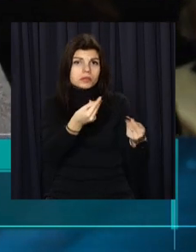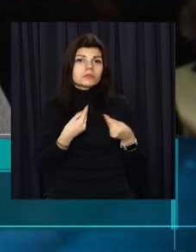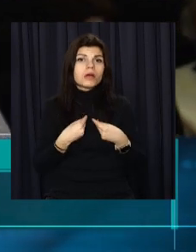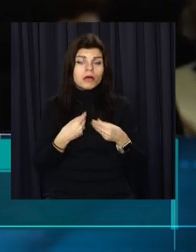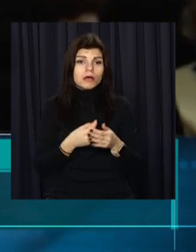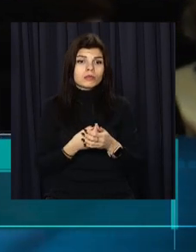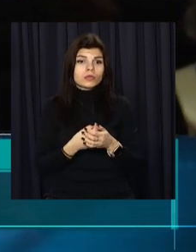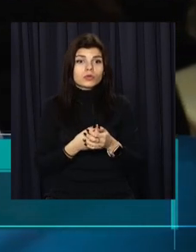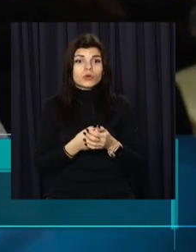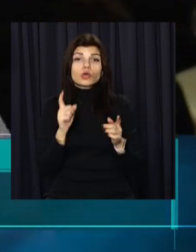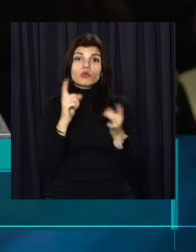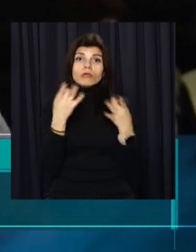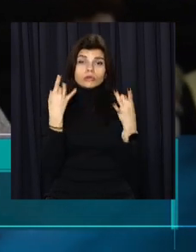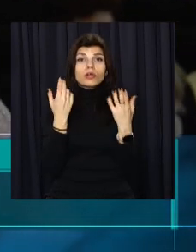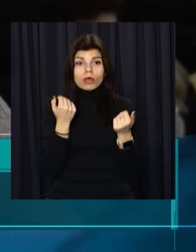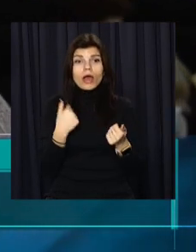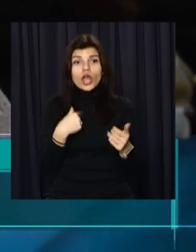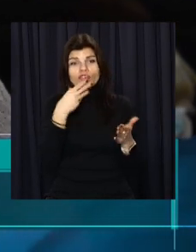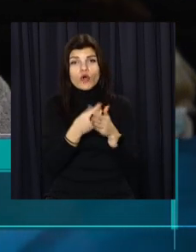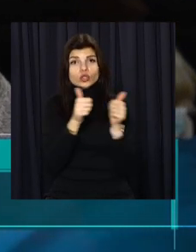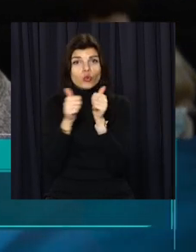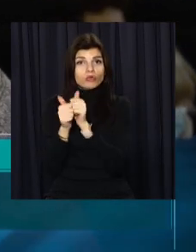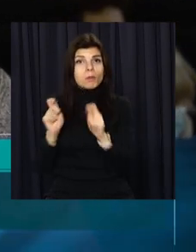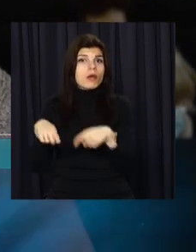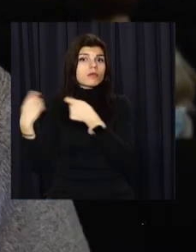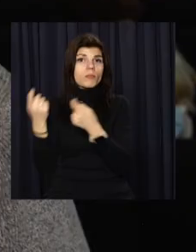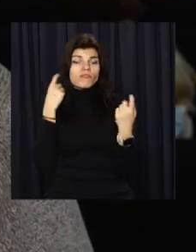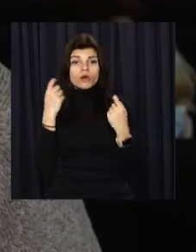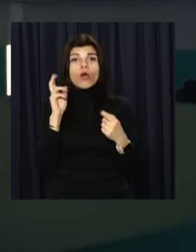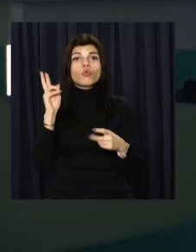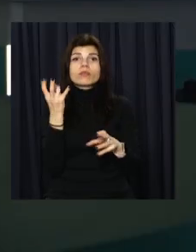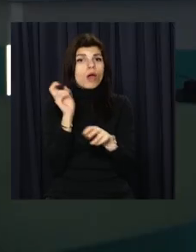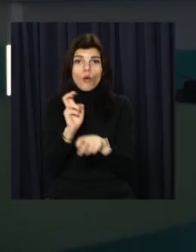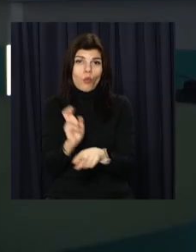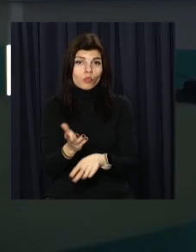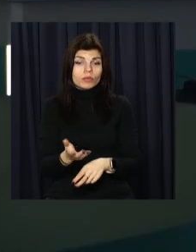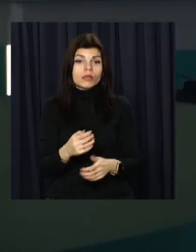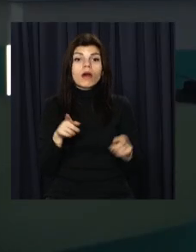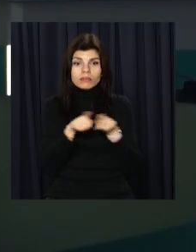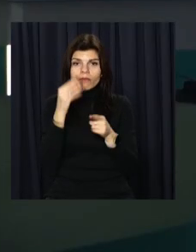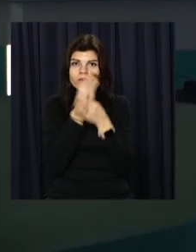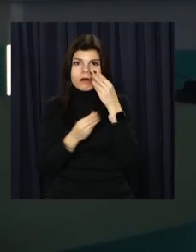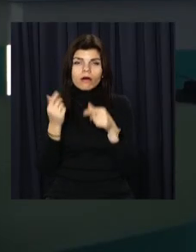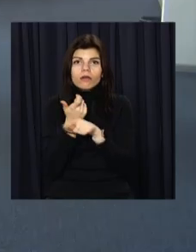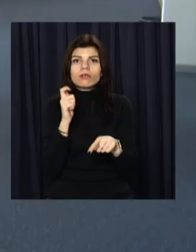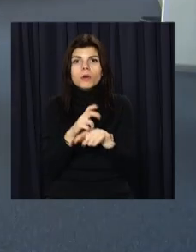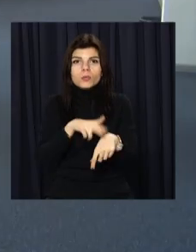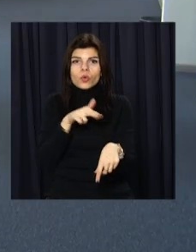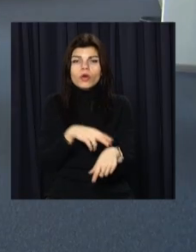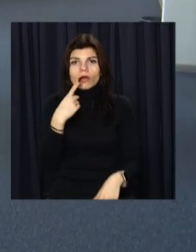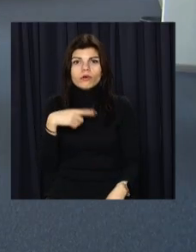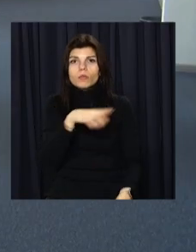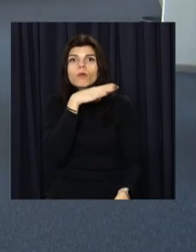Ну, щось скажуть, щось розкажуть. Та я своїм сусідям передам, ті, що не ходять. І таких шахрайських схем, кажуть